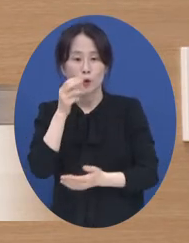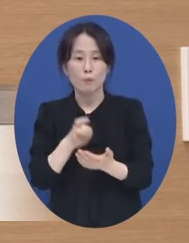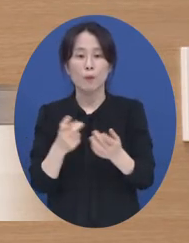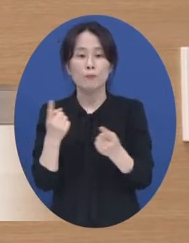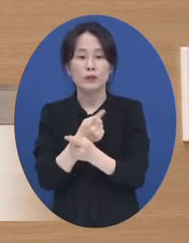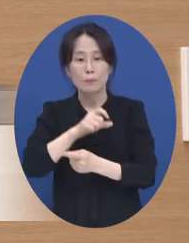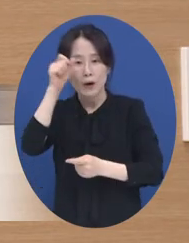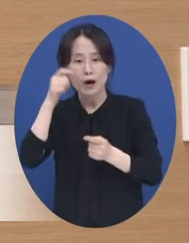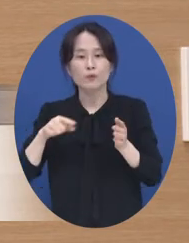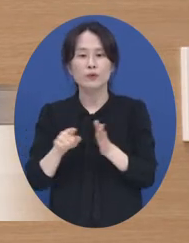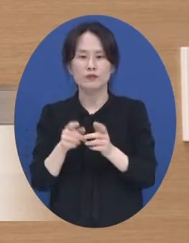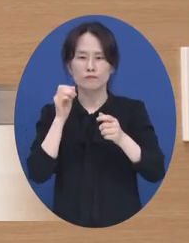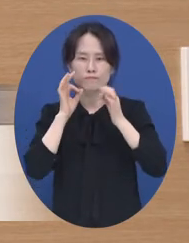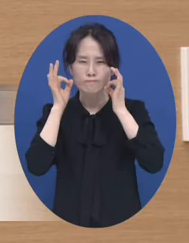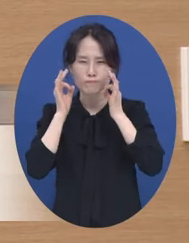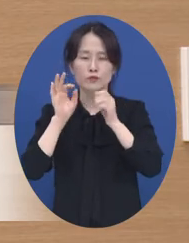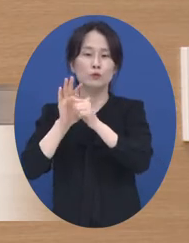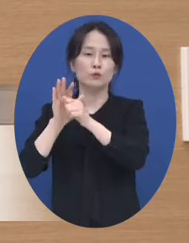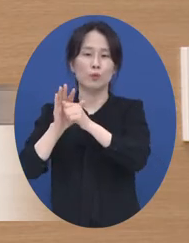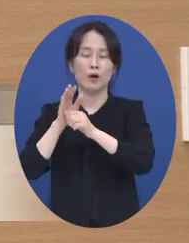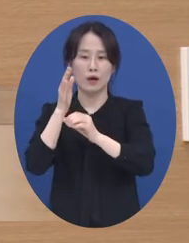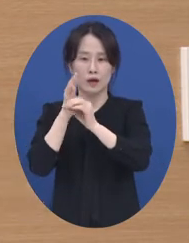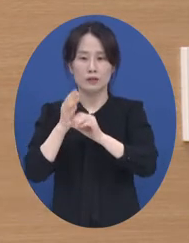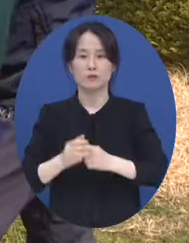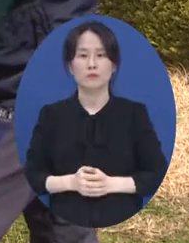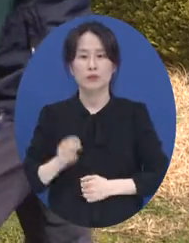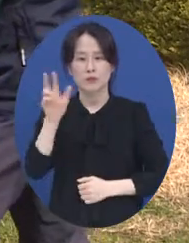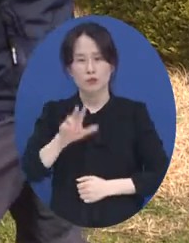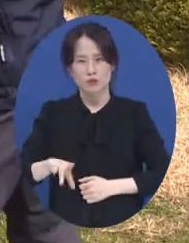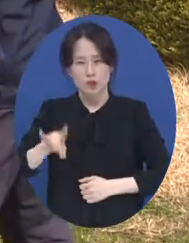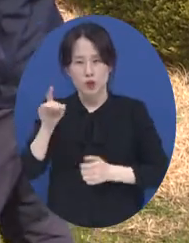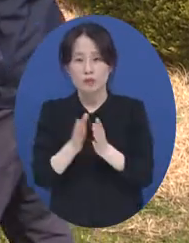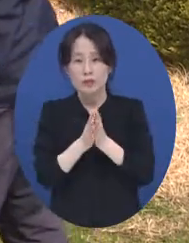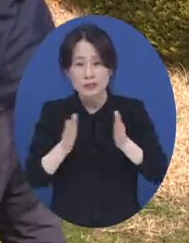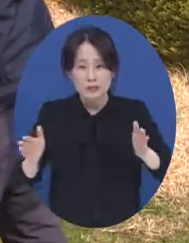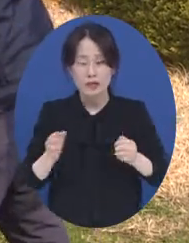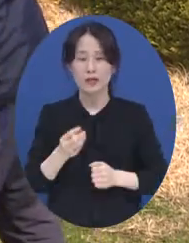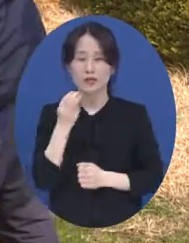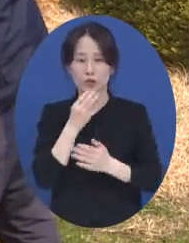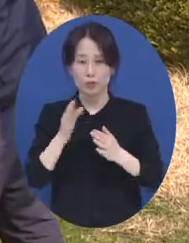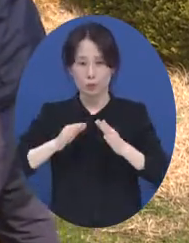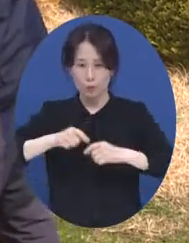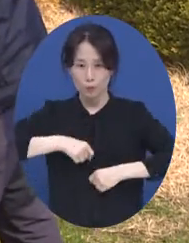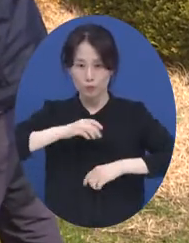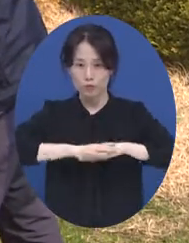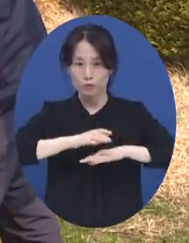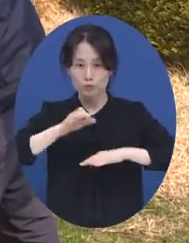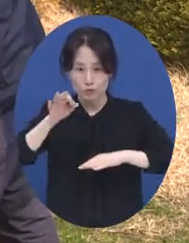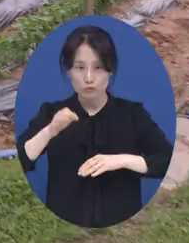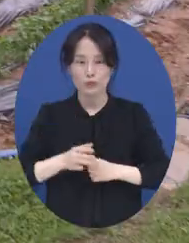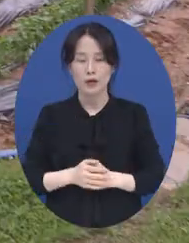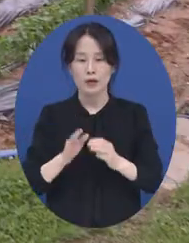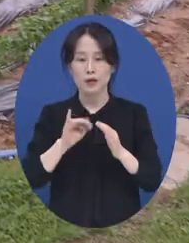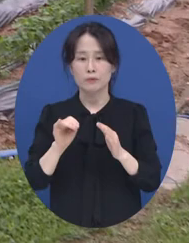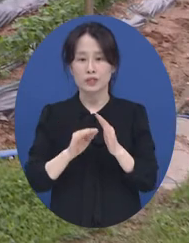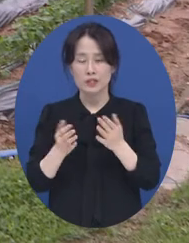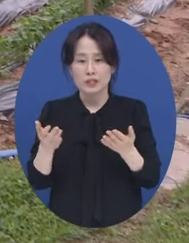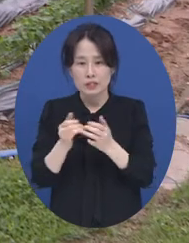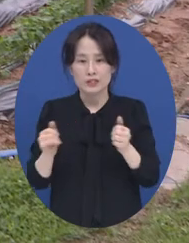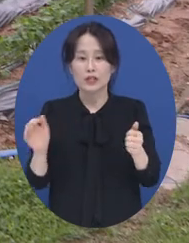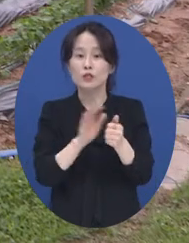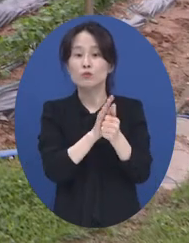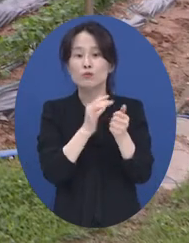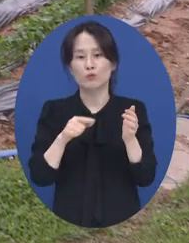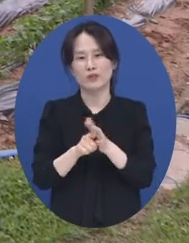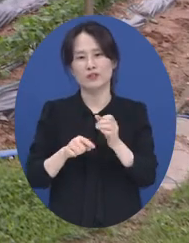관련 법이 통과될 수 있도록 적극 지원하고 있습니다 전국에서 최초로 시행된 경우도 공정 수당 비정규직